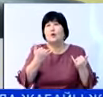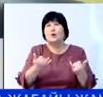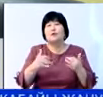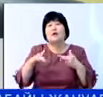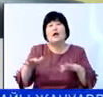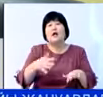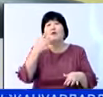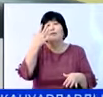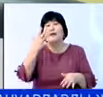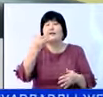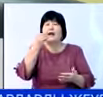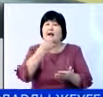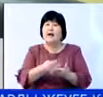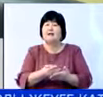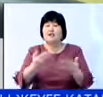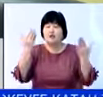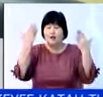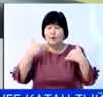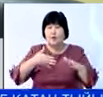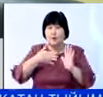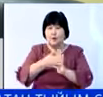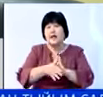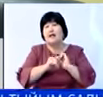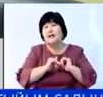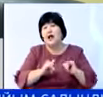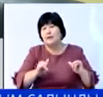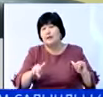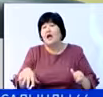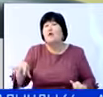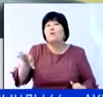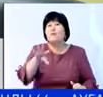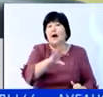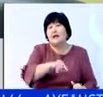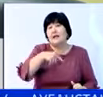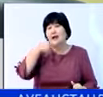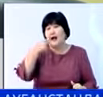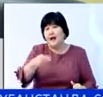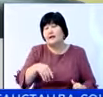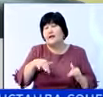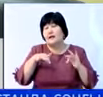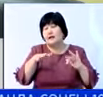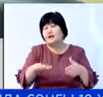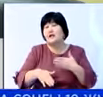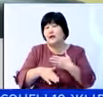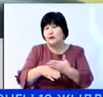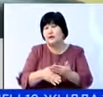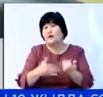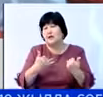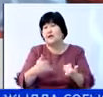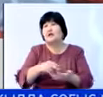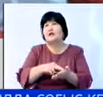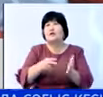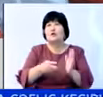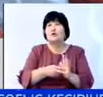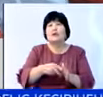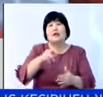қасиетті бойымызда оятсақ, соны дамытсақ, барлық айтылған еріктілердің қозғалыстары да, еріктілердің жобалары да өзінің